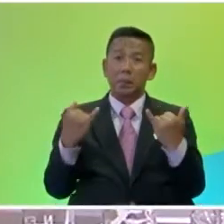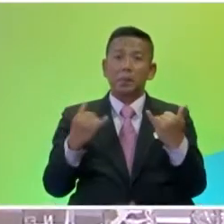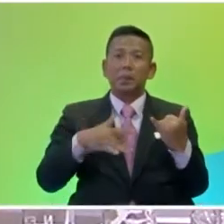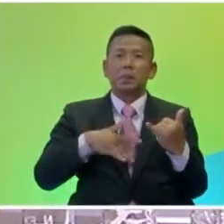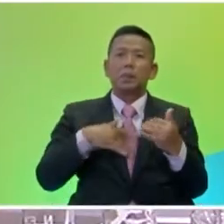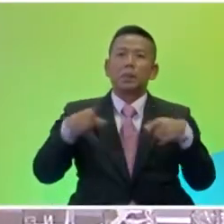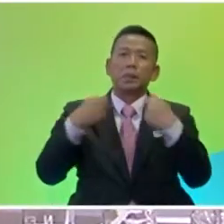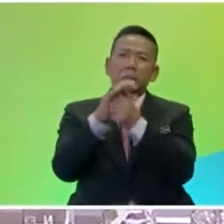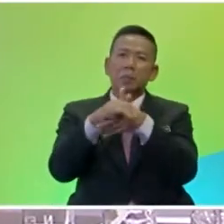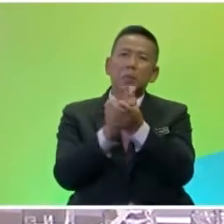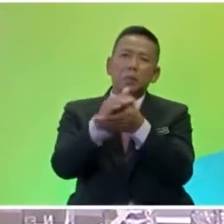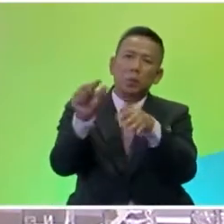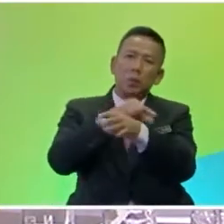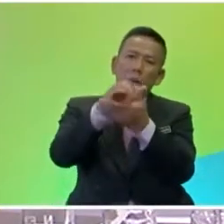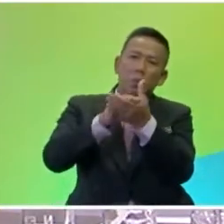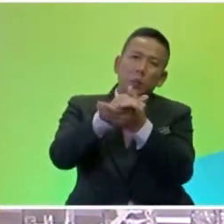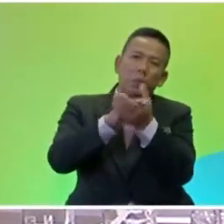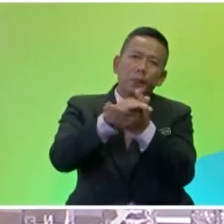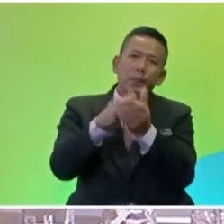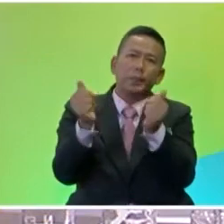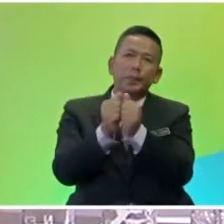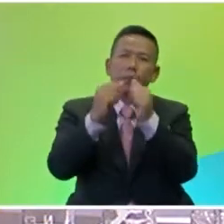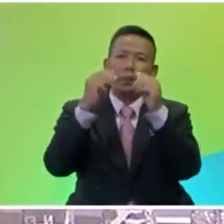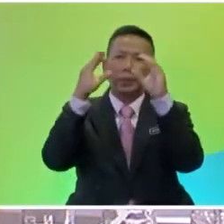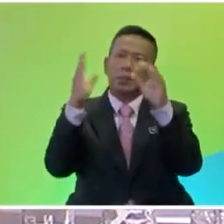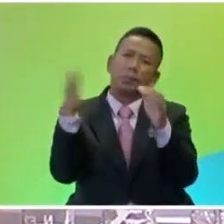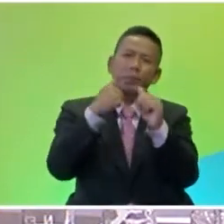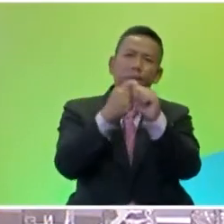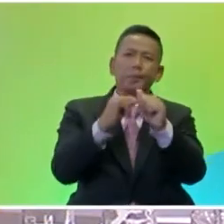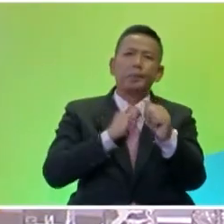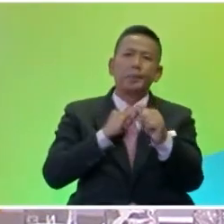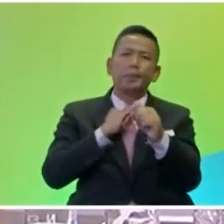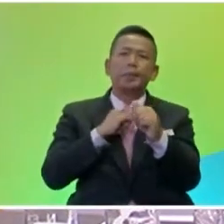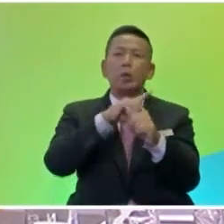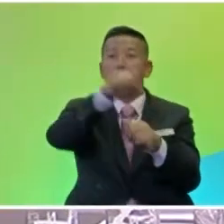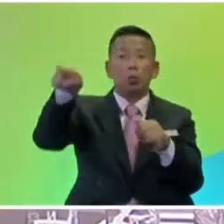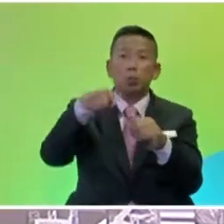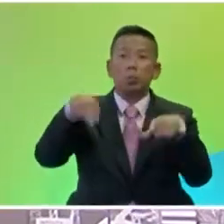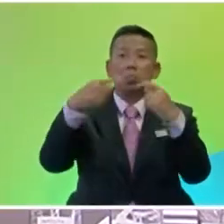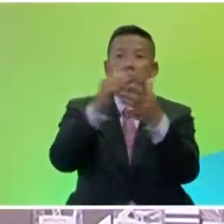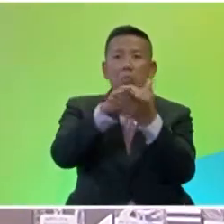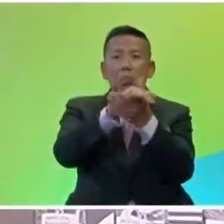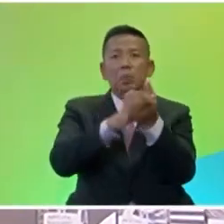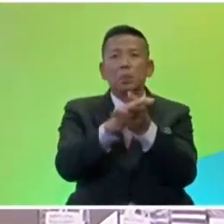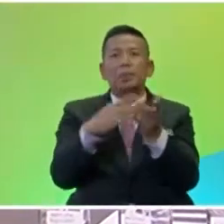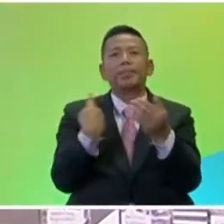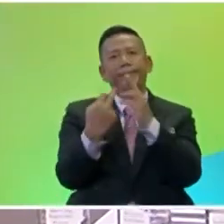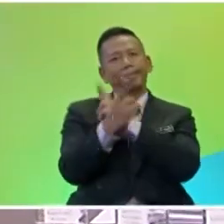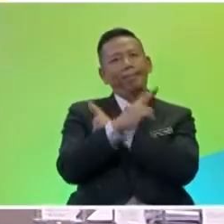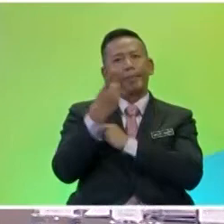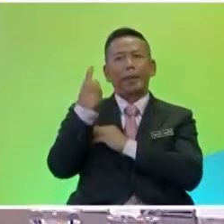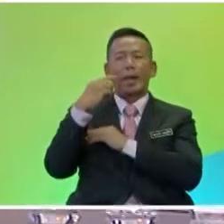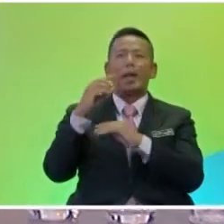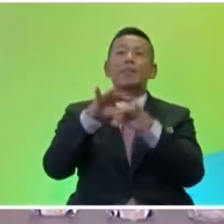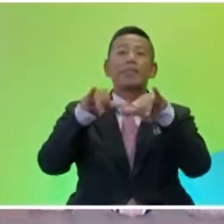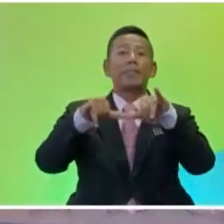menggunakan sabun dulu dengan kita pergi masuk angin juga Anda mau pergi masuk tangannya sampai sekarang yang mana kita Halo jangan